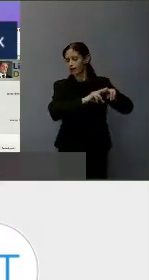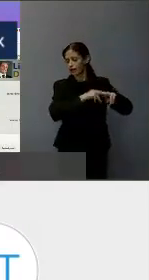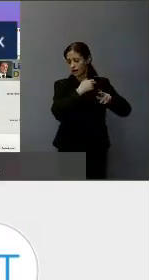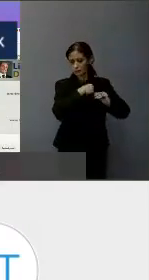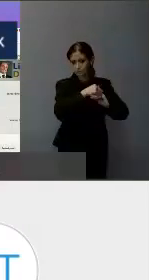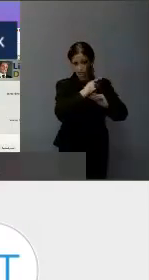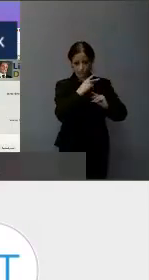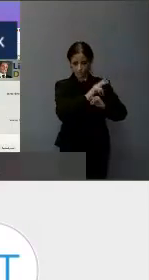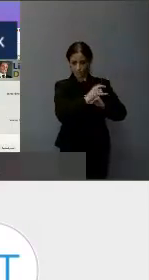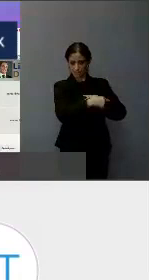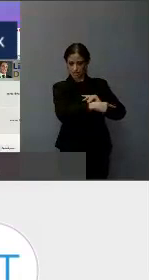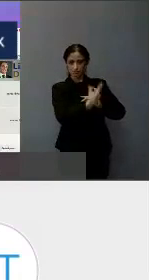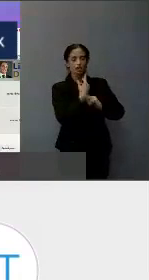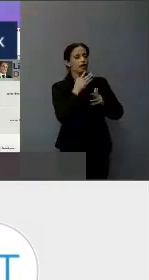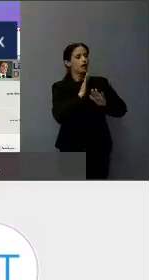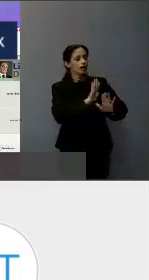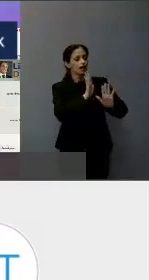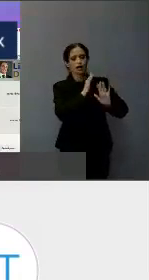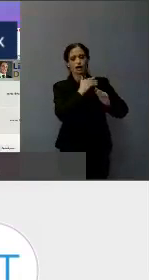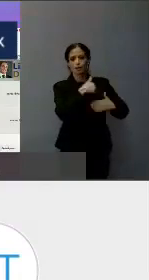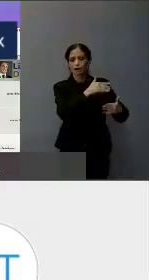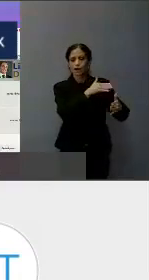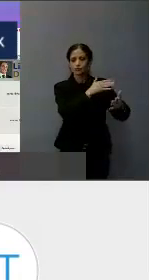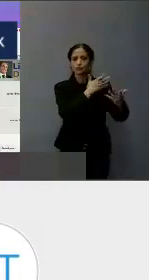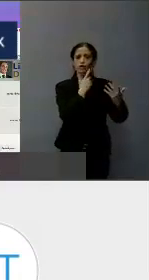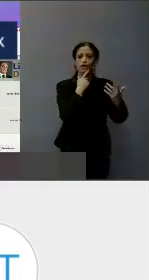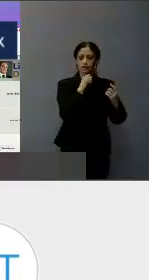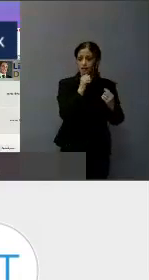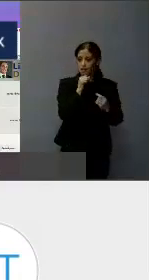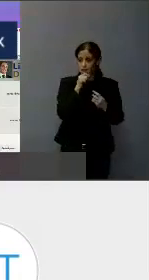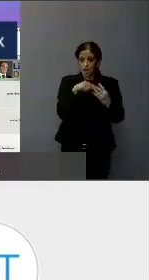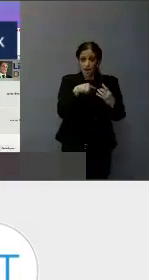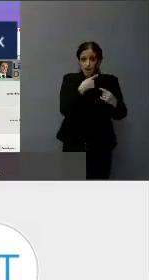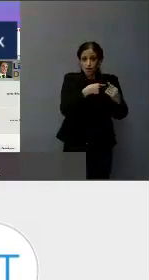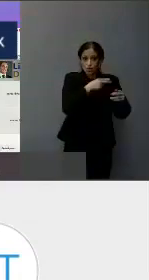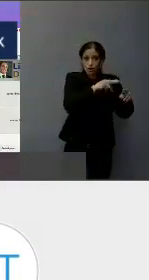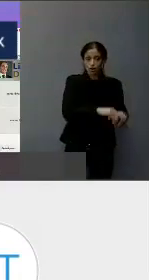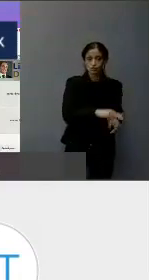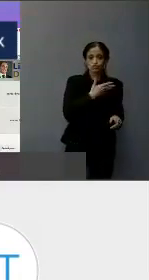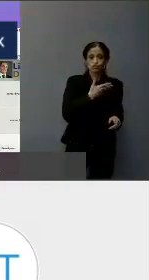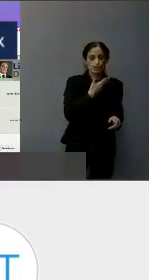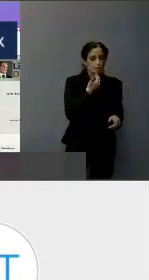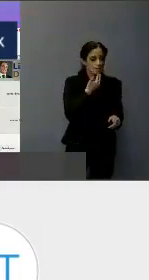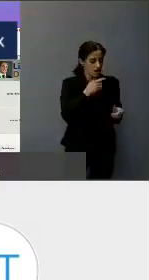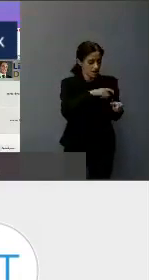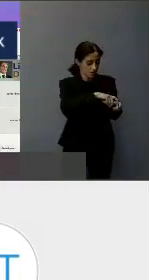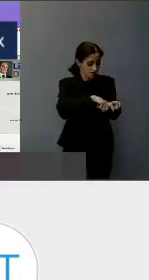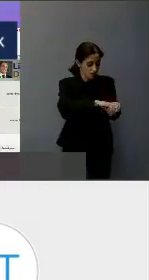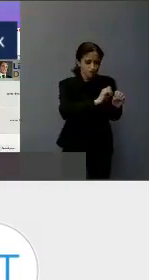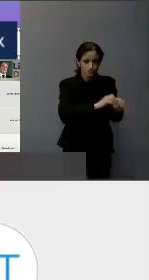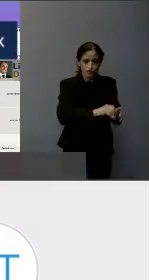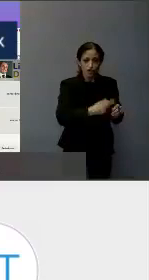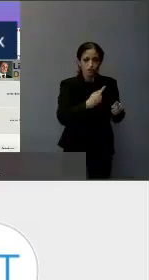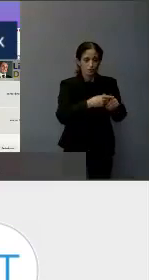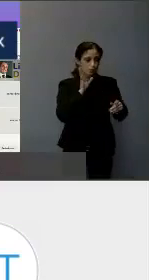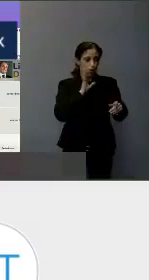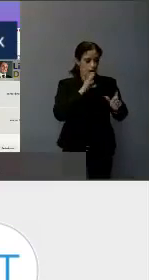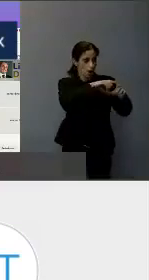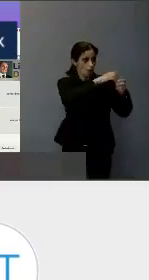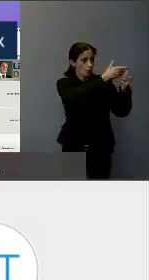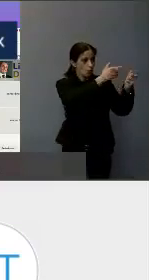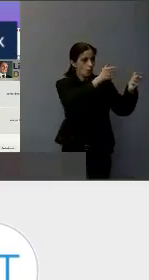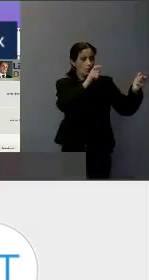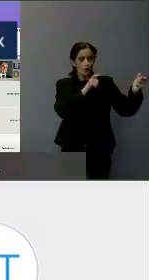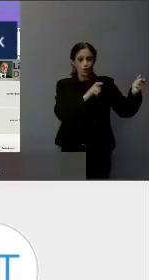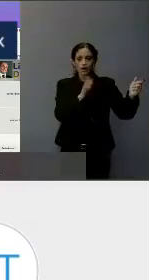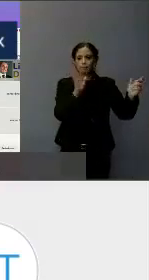dove ad oggi a detta di loro è ancora priva di fogne e condutture di acqua a se loro fossero stati